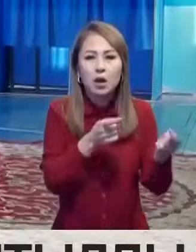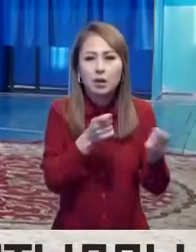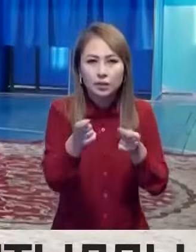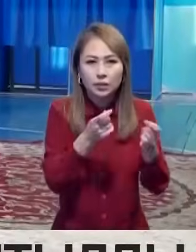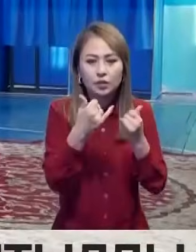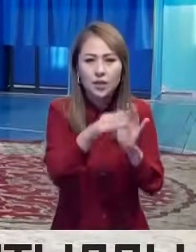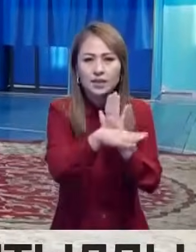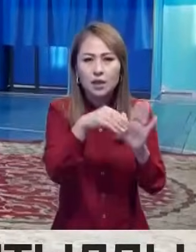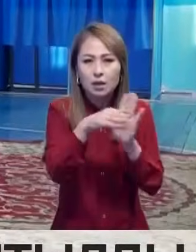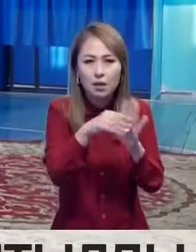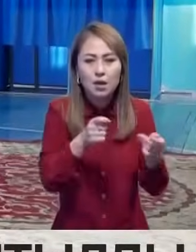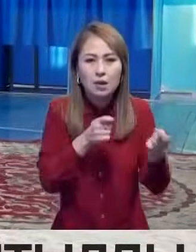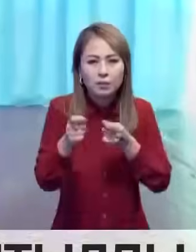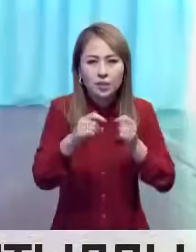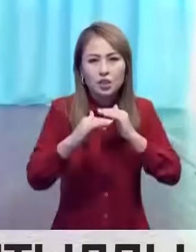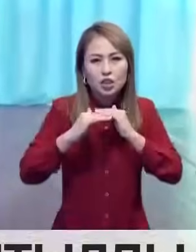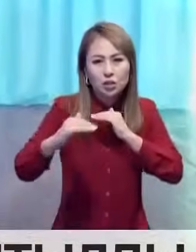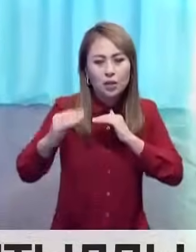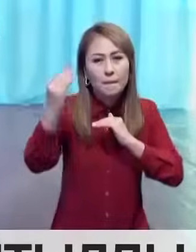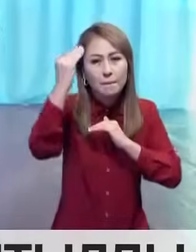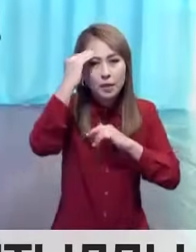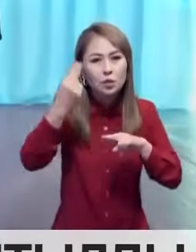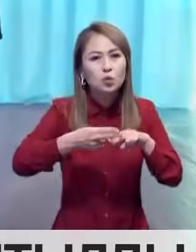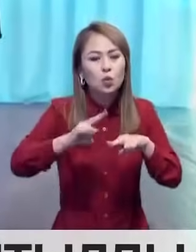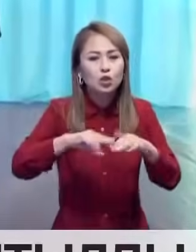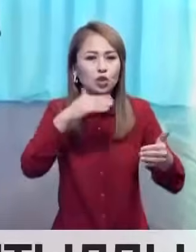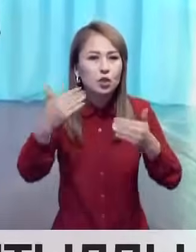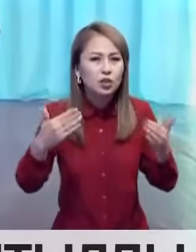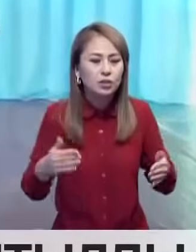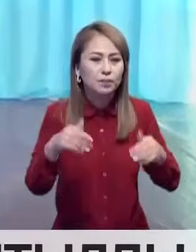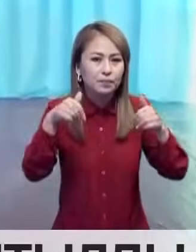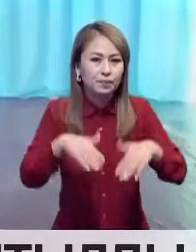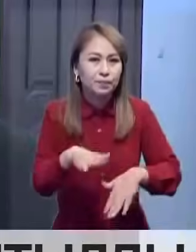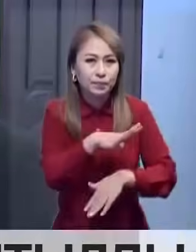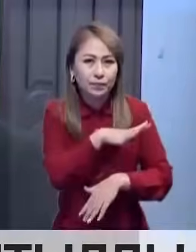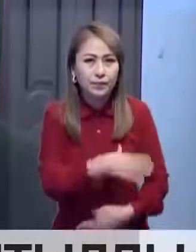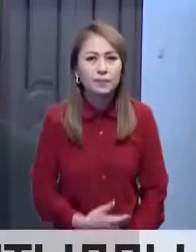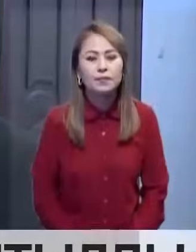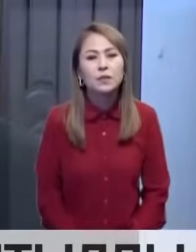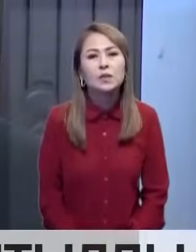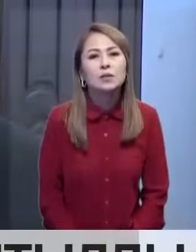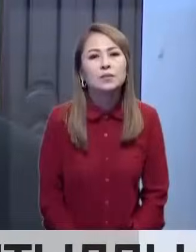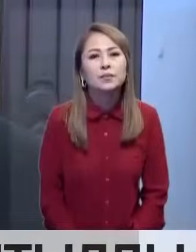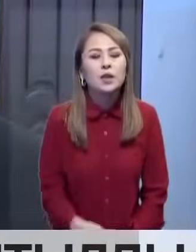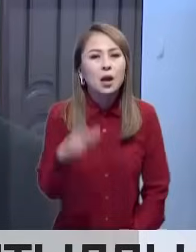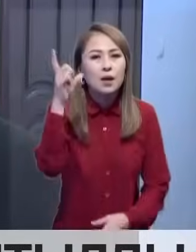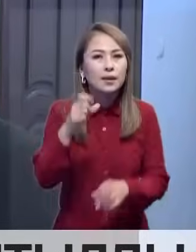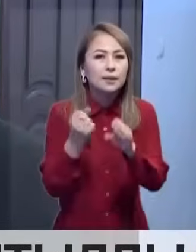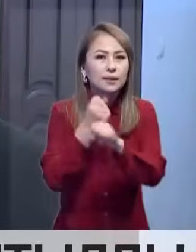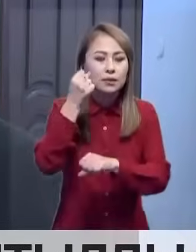айтуынша, сайланған әкімдер жергілікті жердегі мәселені тереңдете білгендіктен жан-жақты шешуге мүмкіндік алды. Кандидаттардың